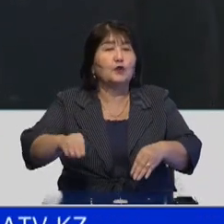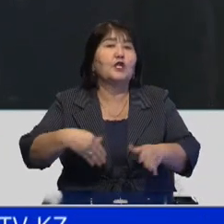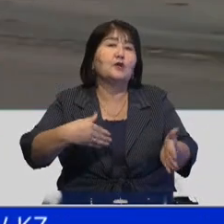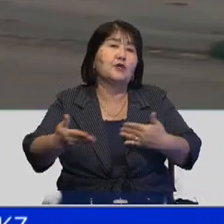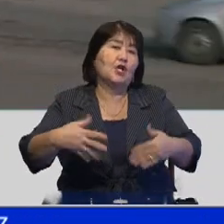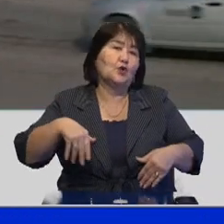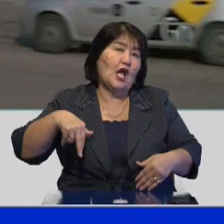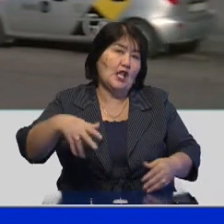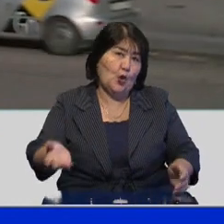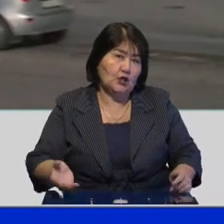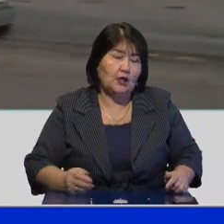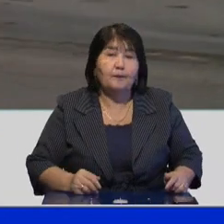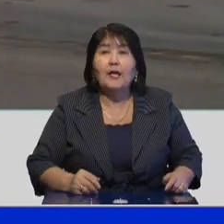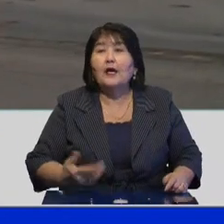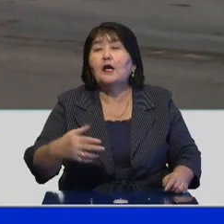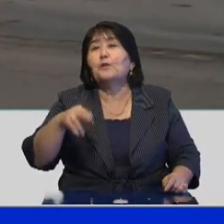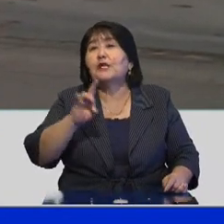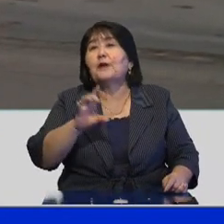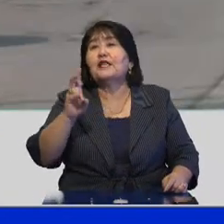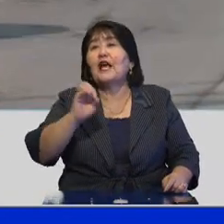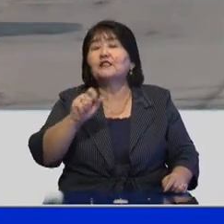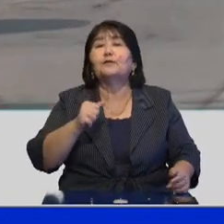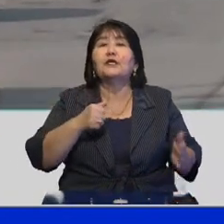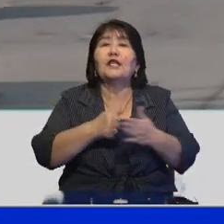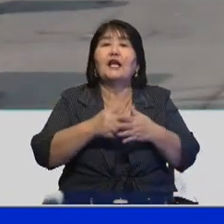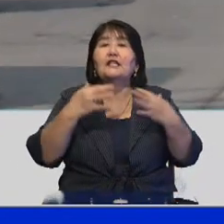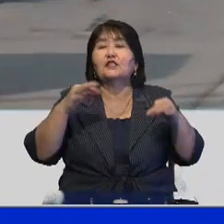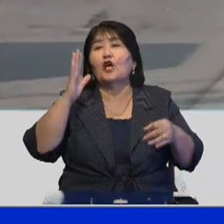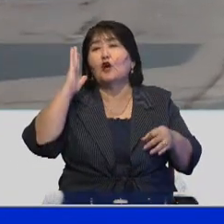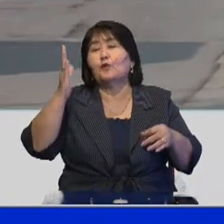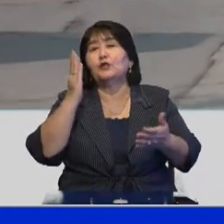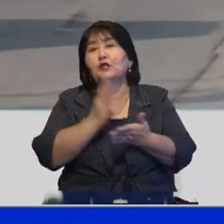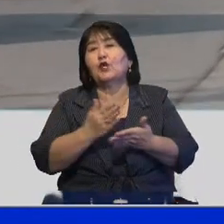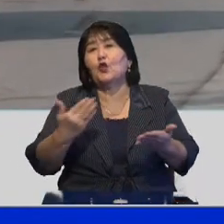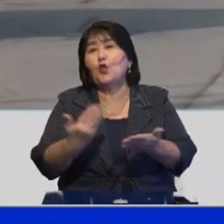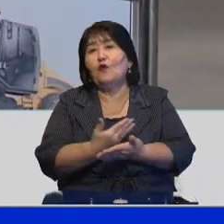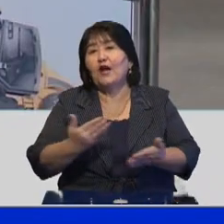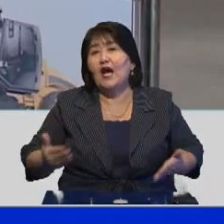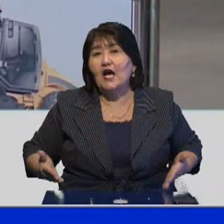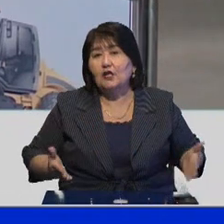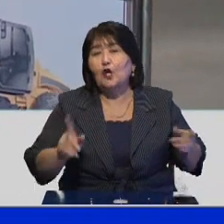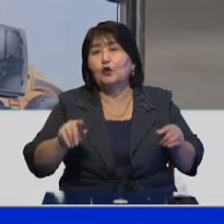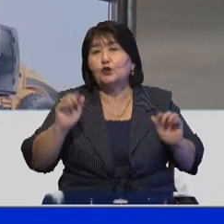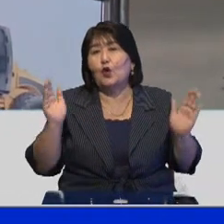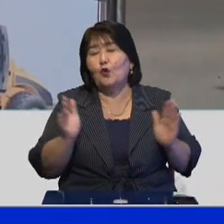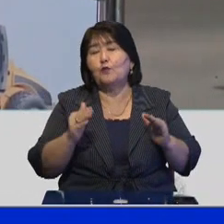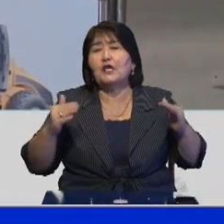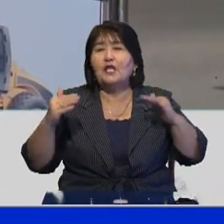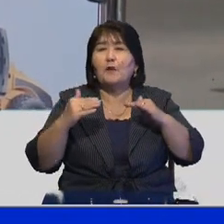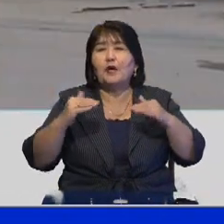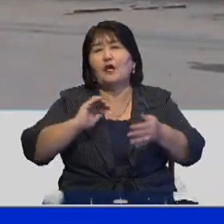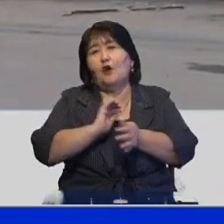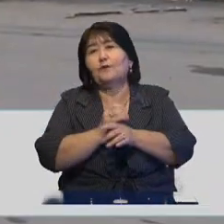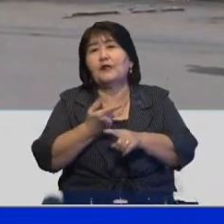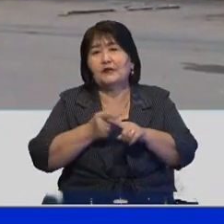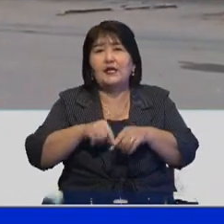пешеходная дорожка. Кроме того, от проспекта Назарбаева до проспекта Независимости будет проложена новая дорога, что должно уменьшить пробки в центре